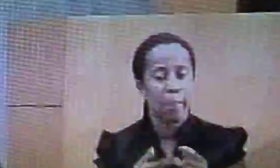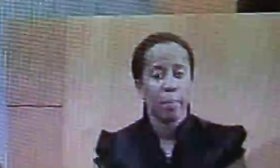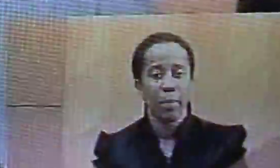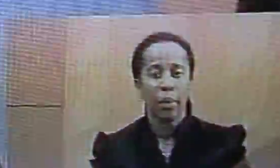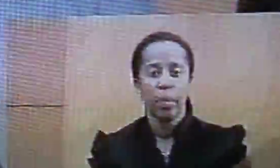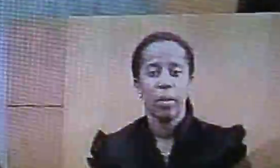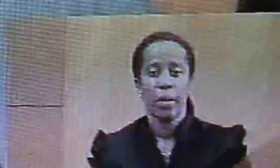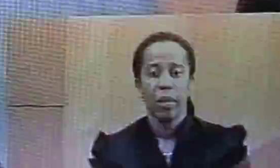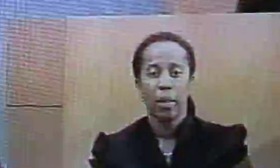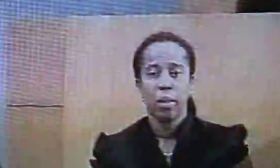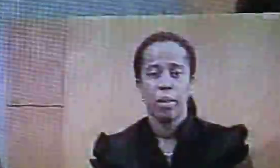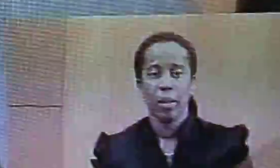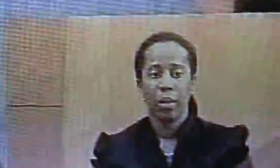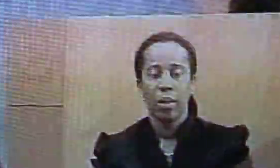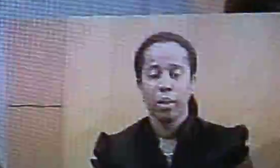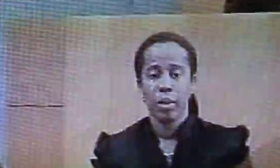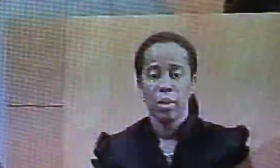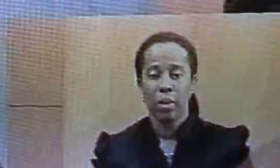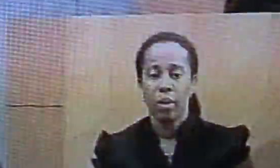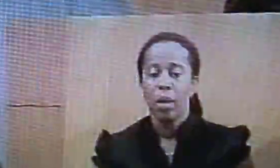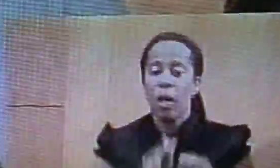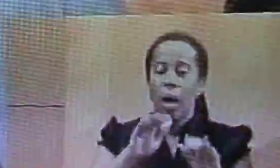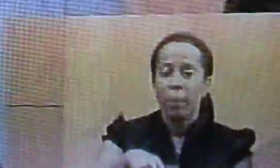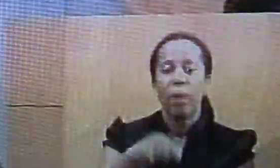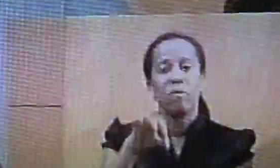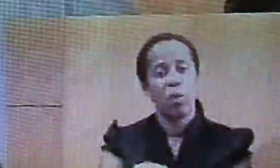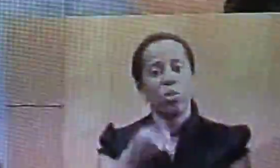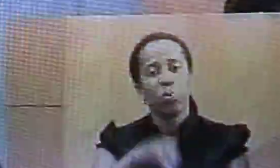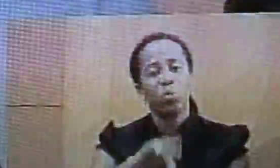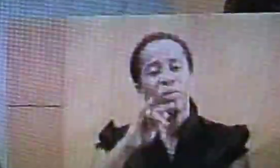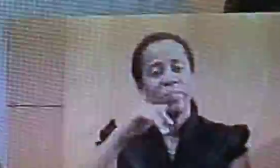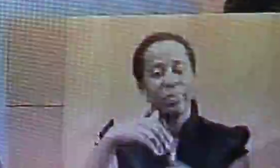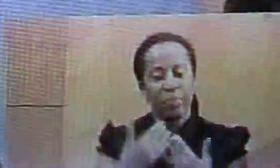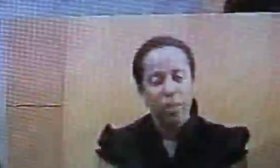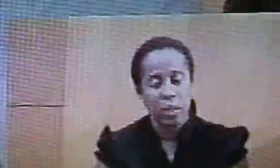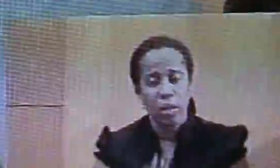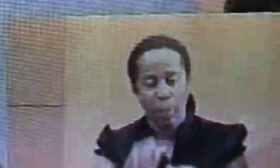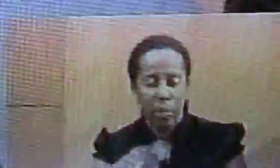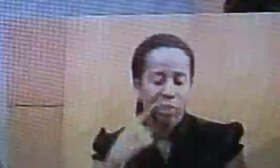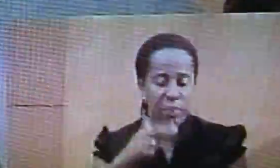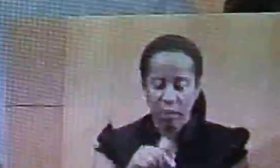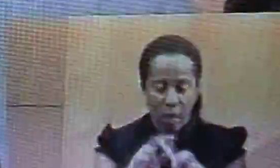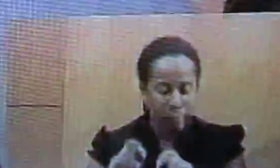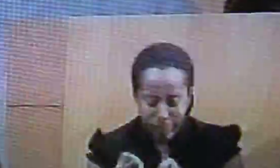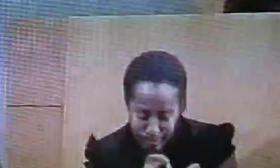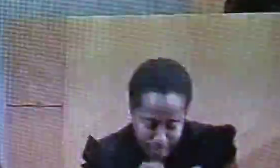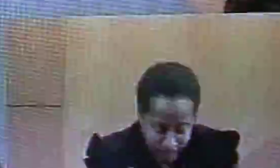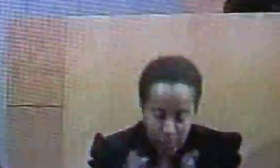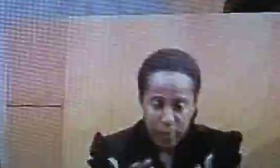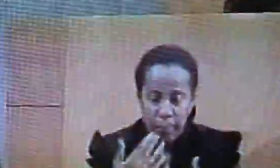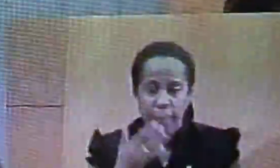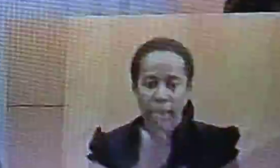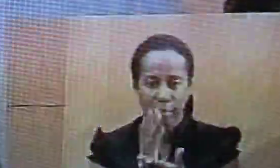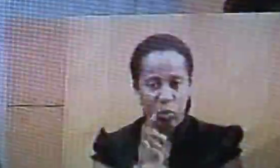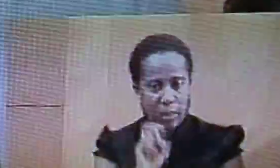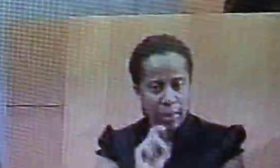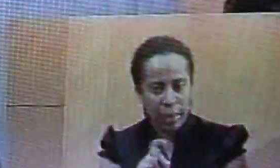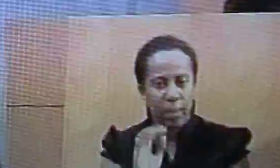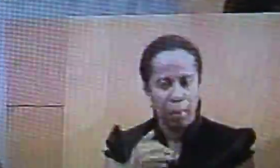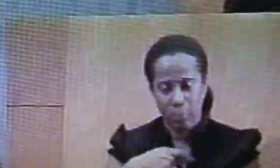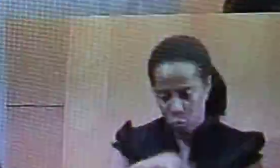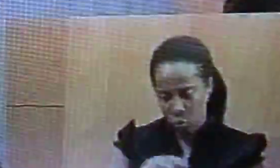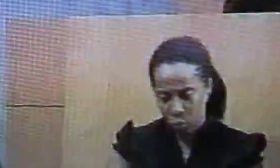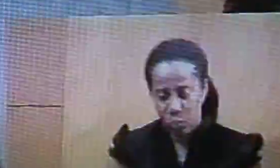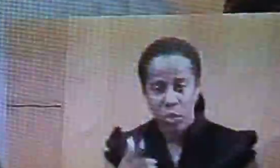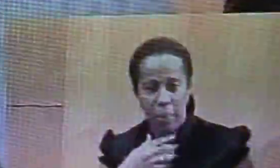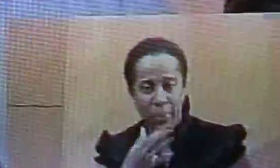consiste, après que le vote a eu lieu, de dire bon, on va examiner devant les critiques, parce que les critiques quand même, vous les recevez,